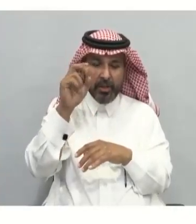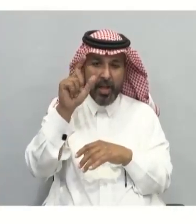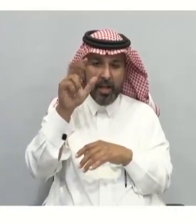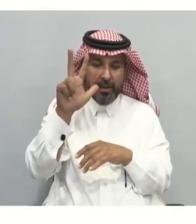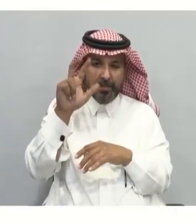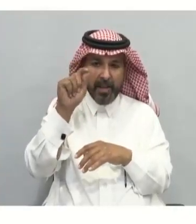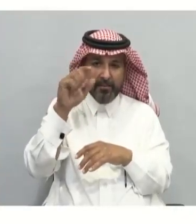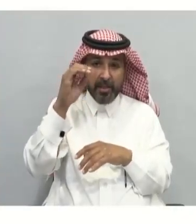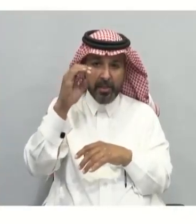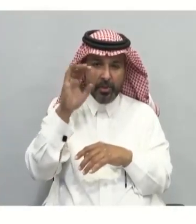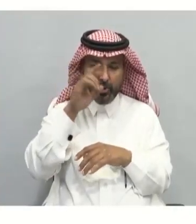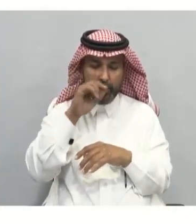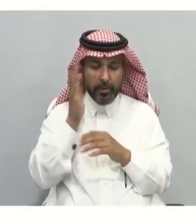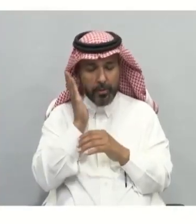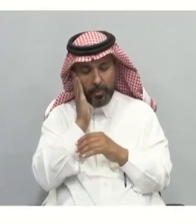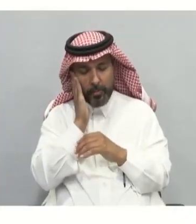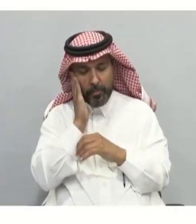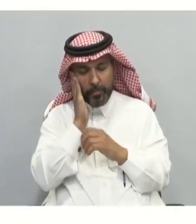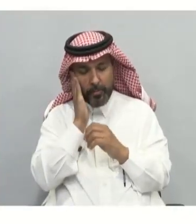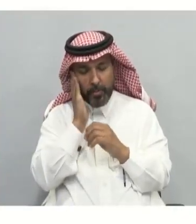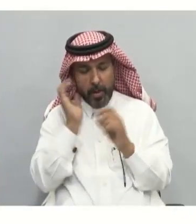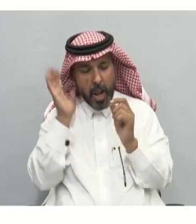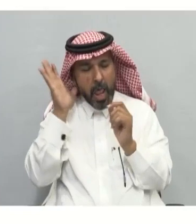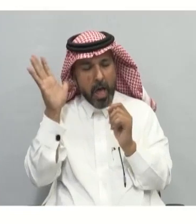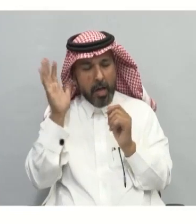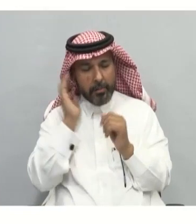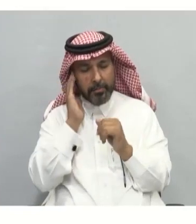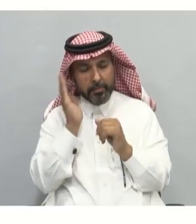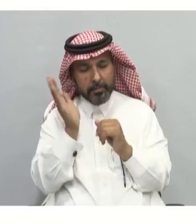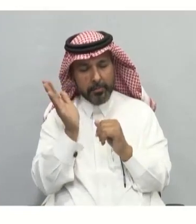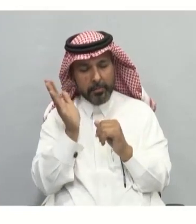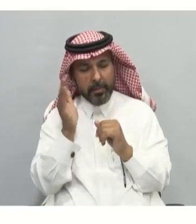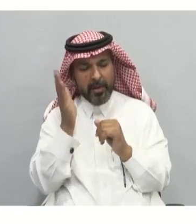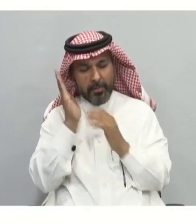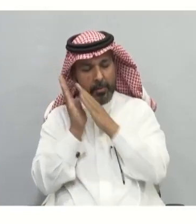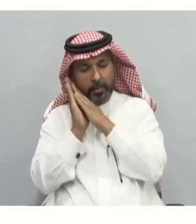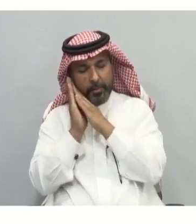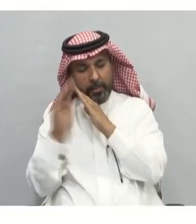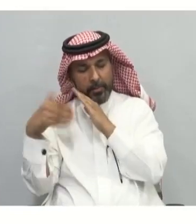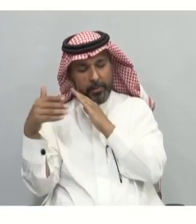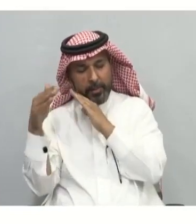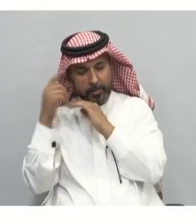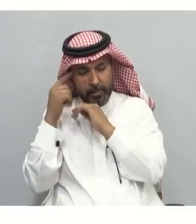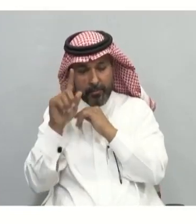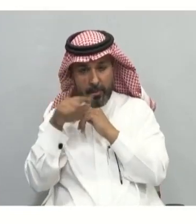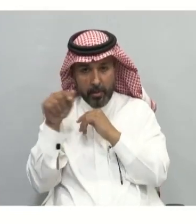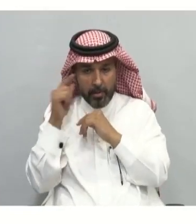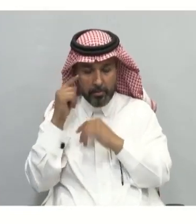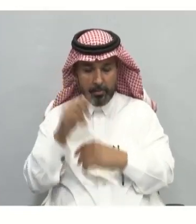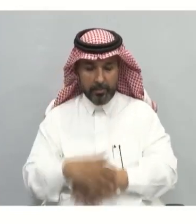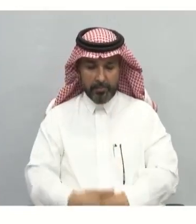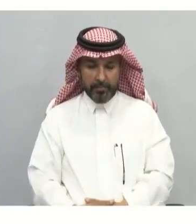ثانيا المؤمن الصادق يحب الصلاه مع الجماعه في بيوت الله تعالى ولا يستثقل وذلك